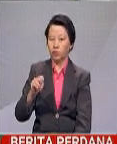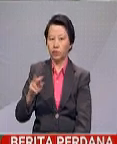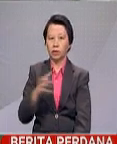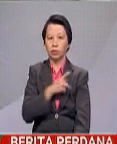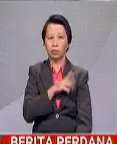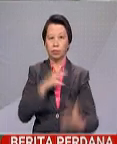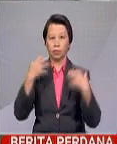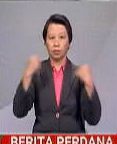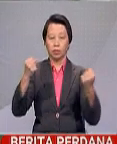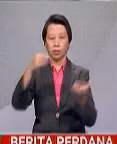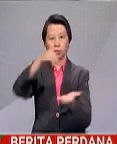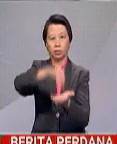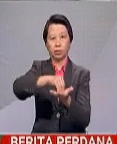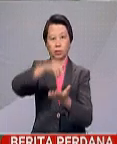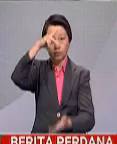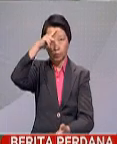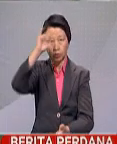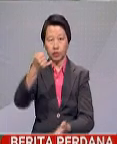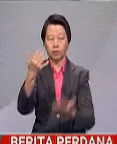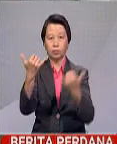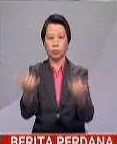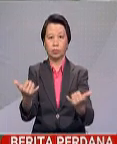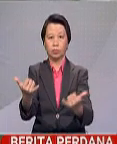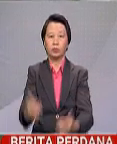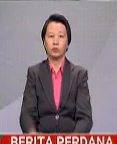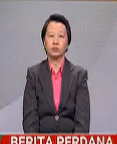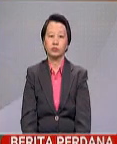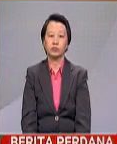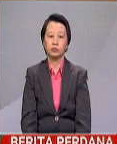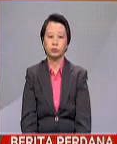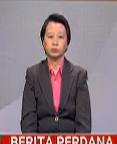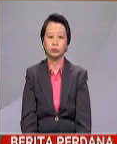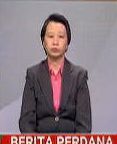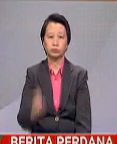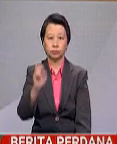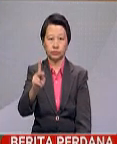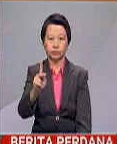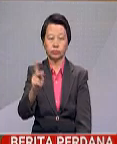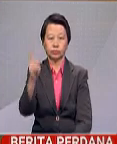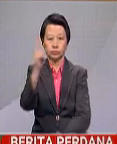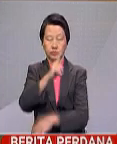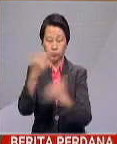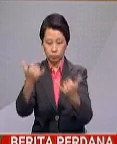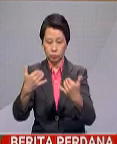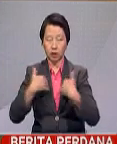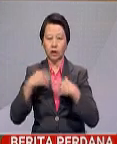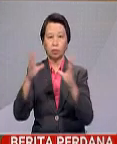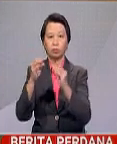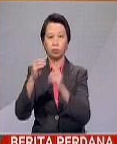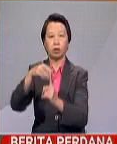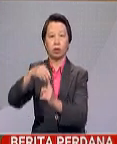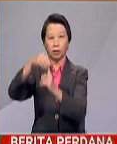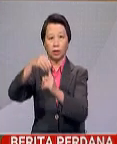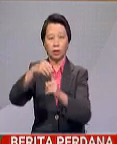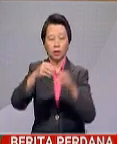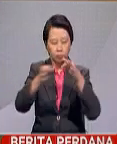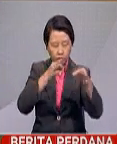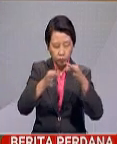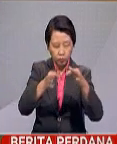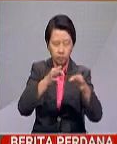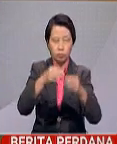Kesihatan di Putrajaya hari ini. Baik, hari ini telah diadakan satu mesyuarat khas dan sesi taklimat